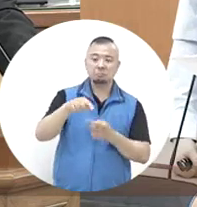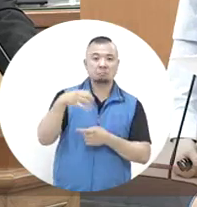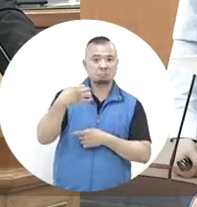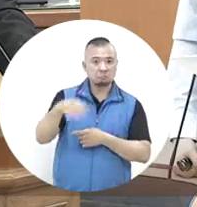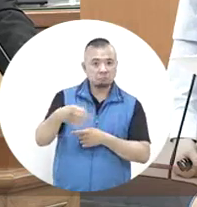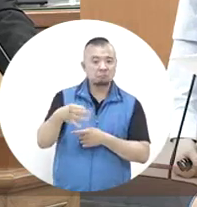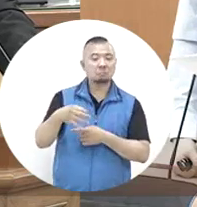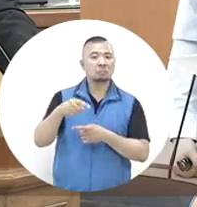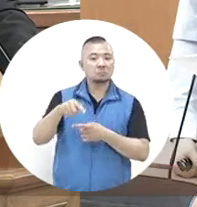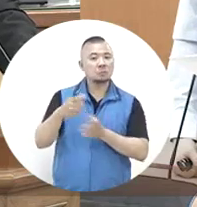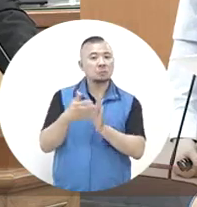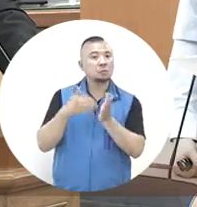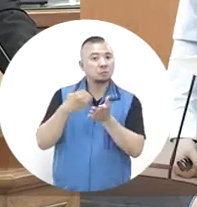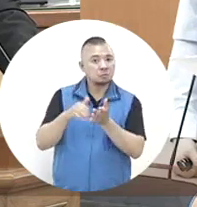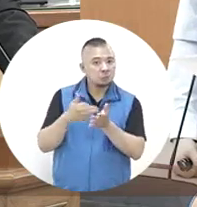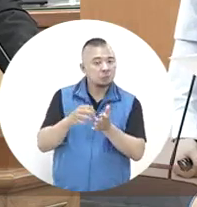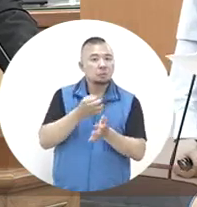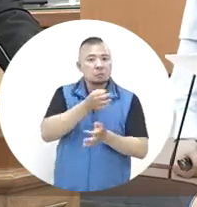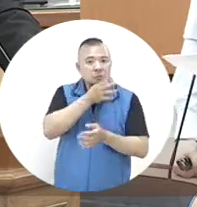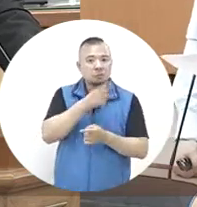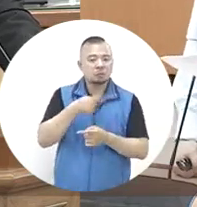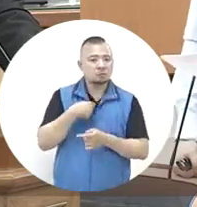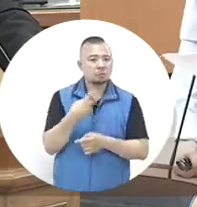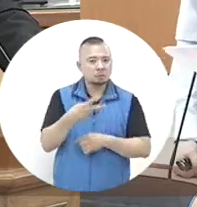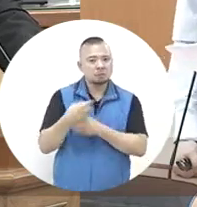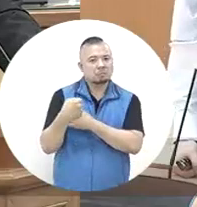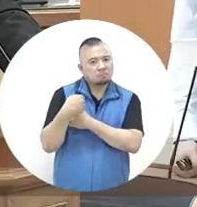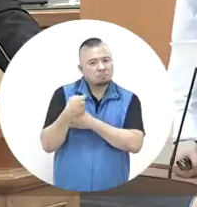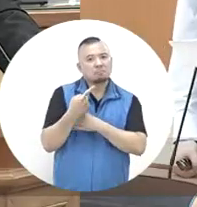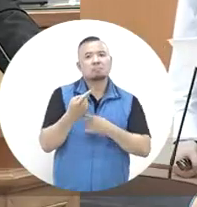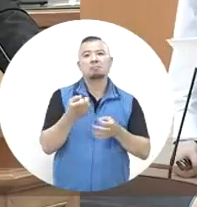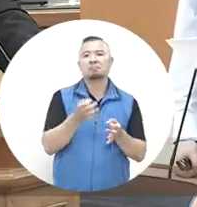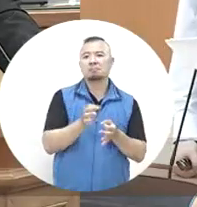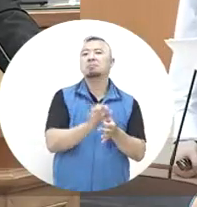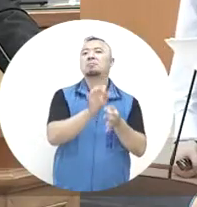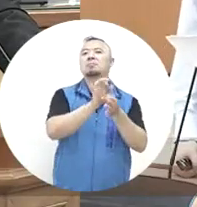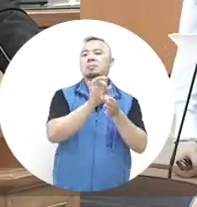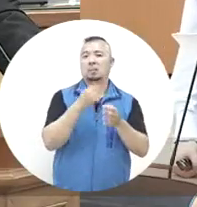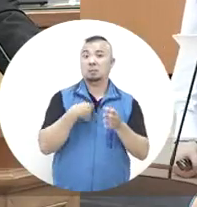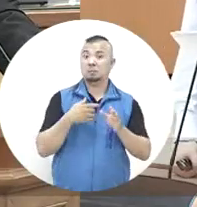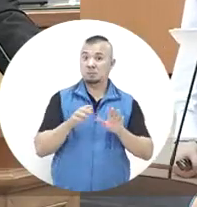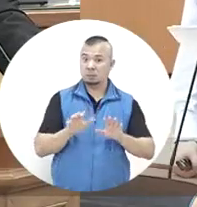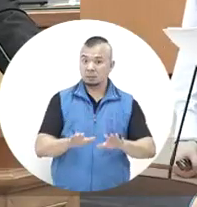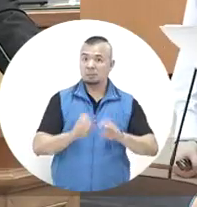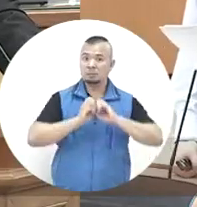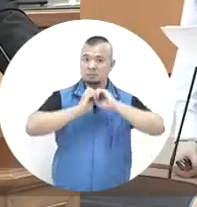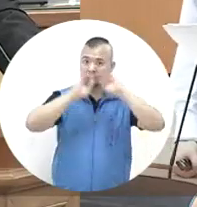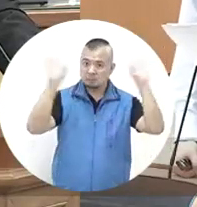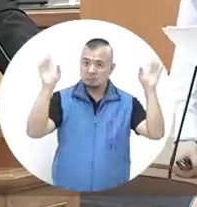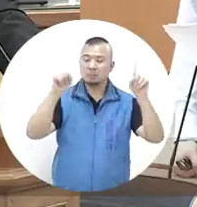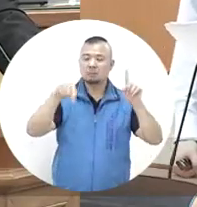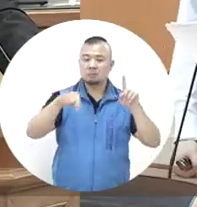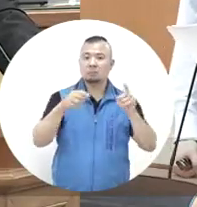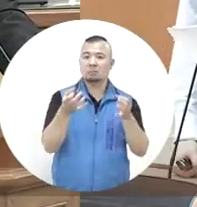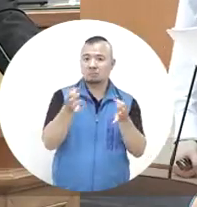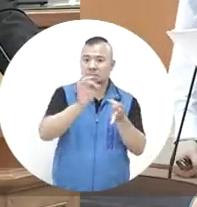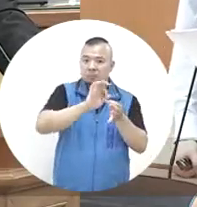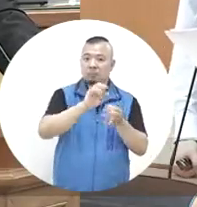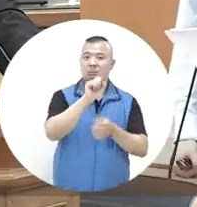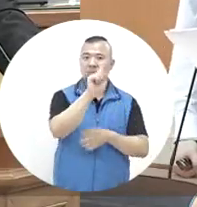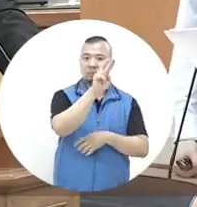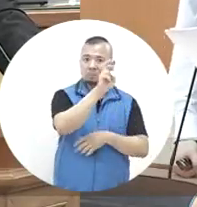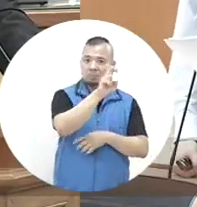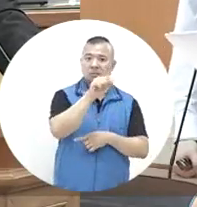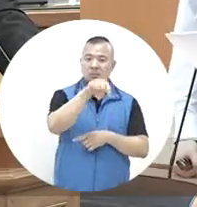我们尽量往上再追加。但是我们目前已经先不调120， 就让这120的预算先